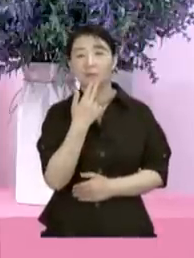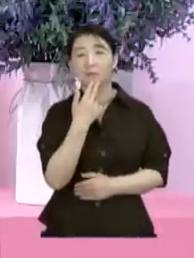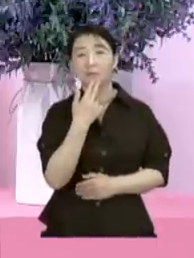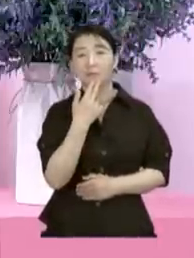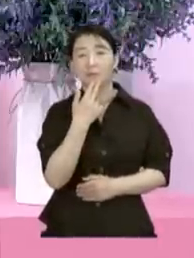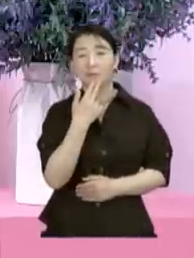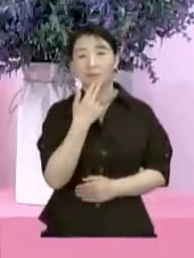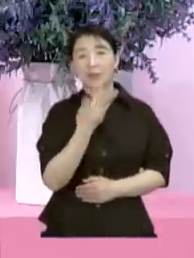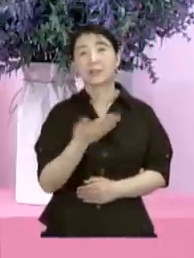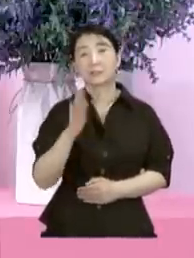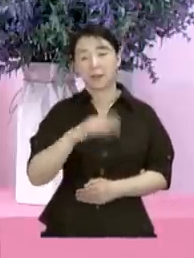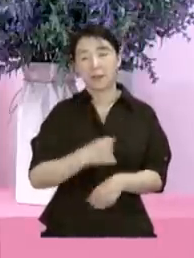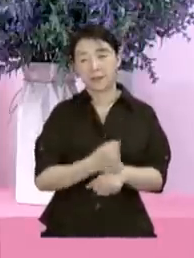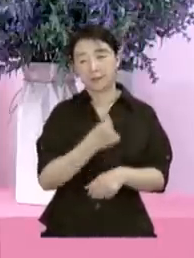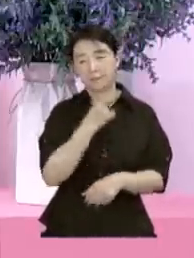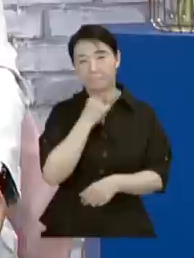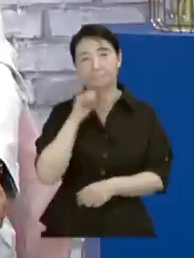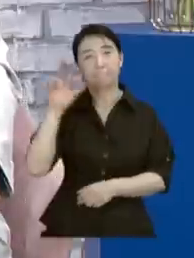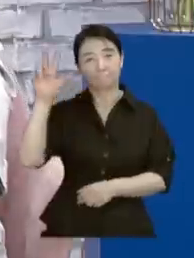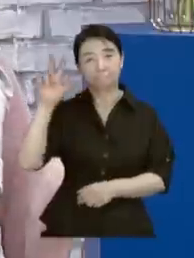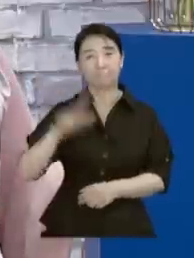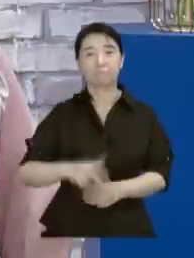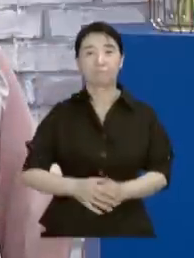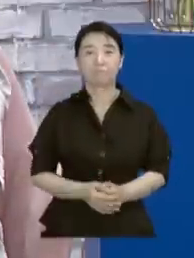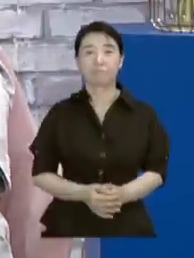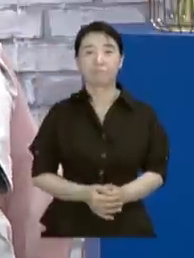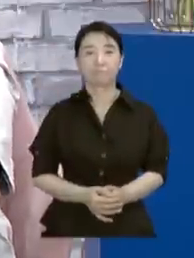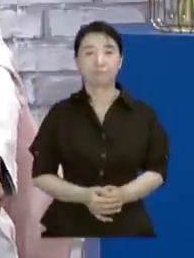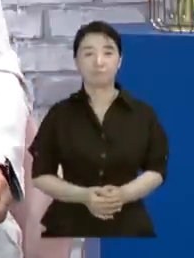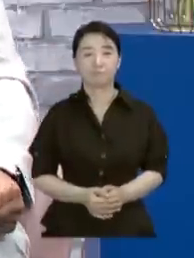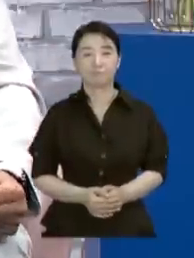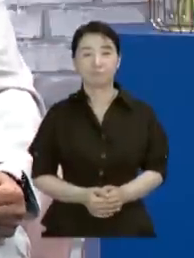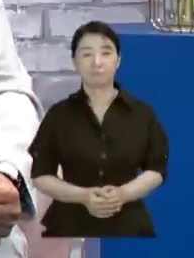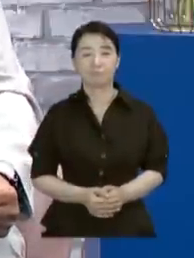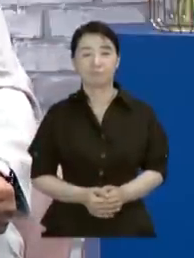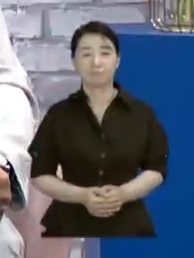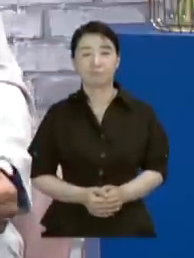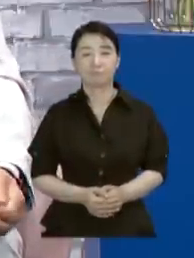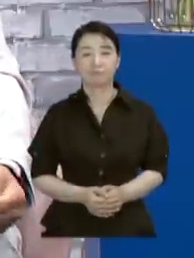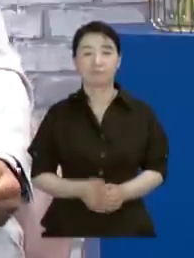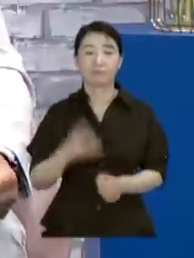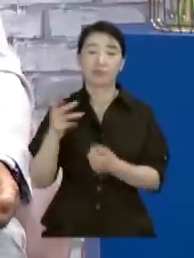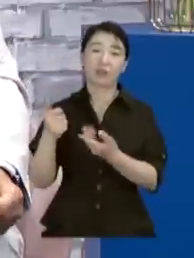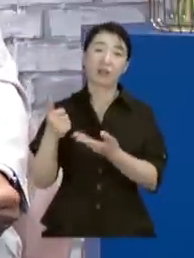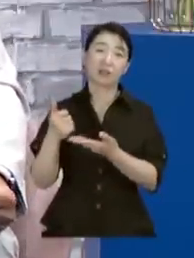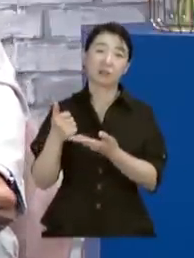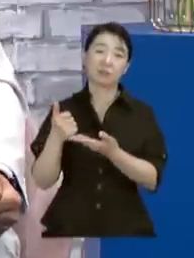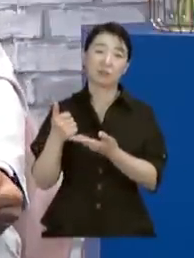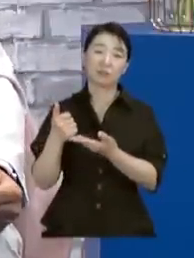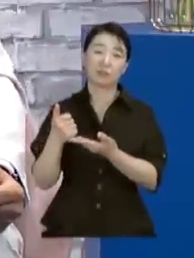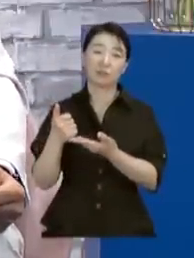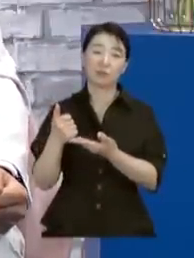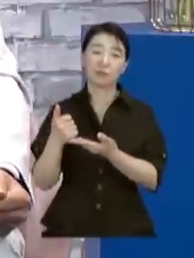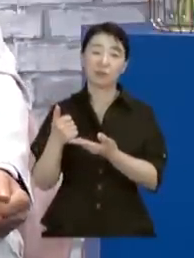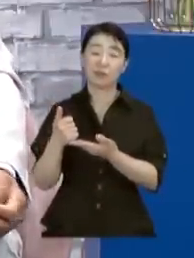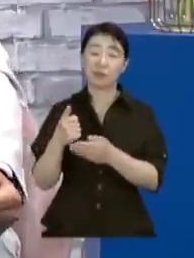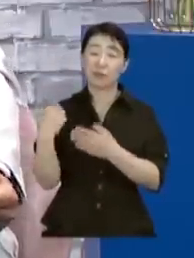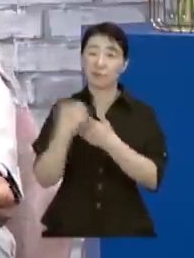그래 꼭 하나님은 그렇게 아프게